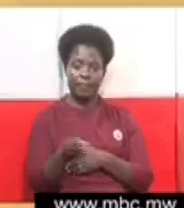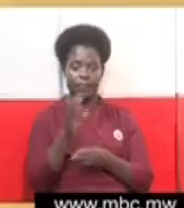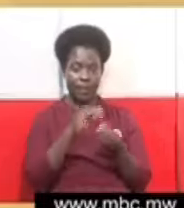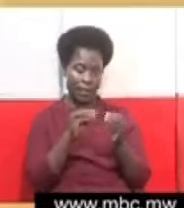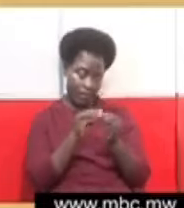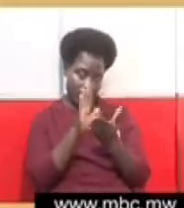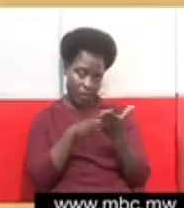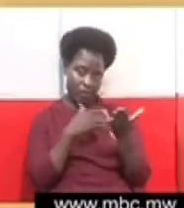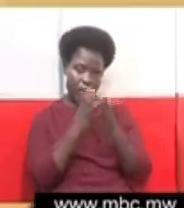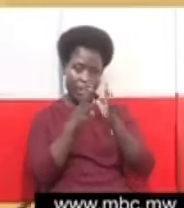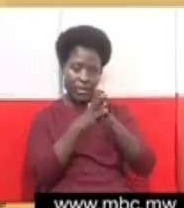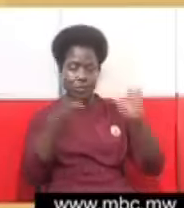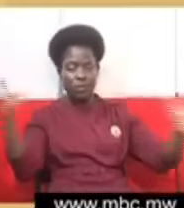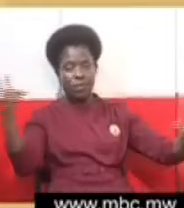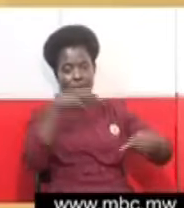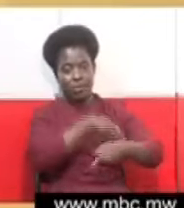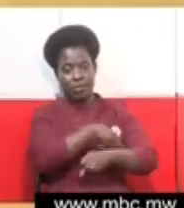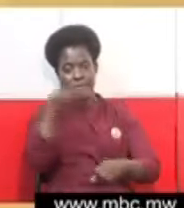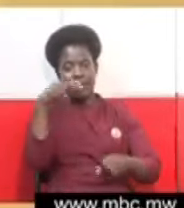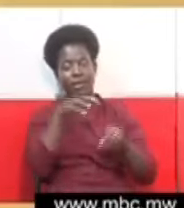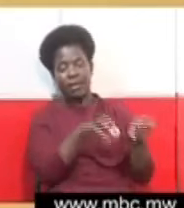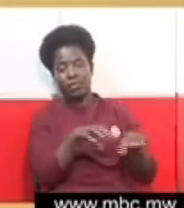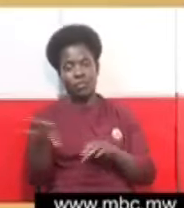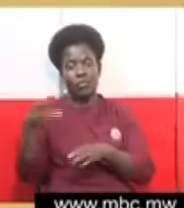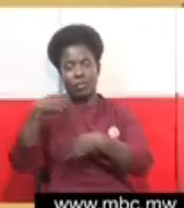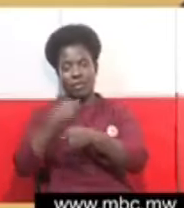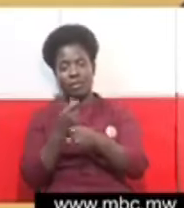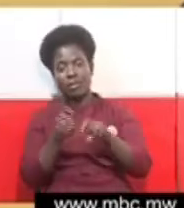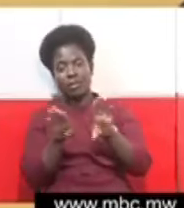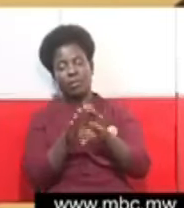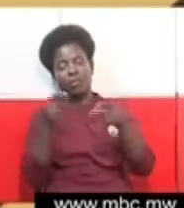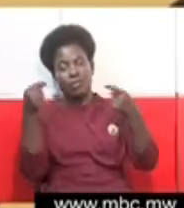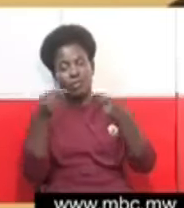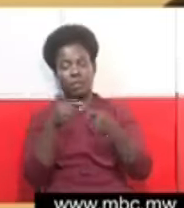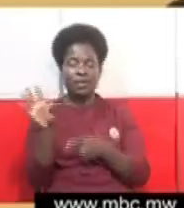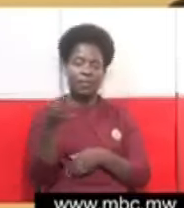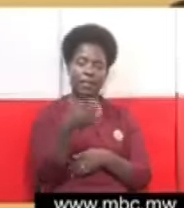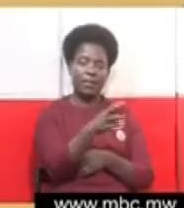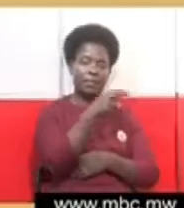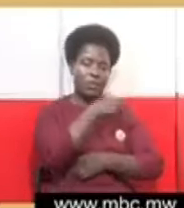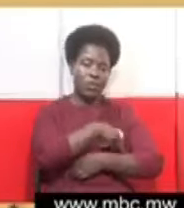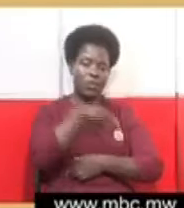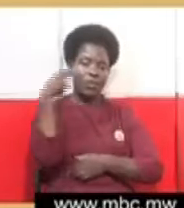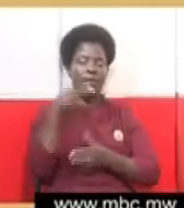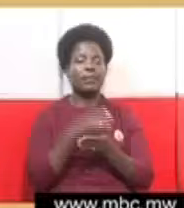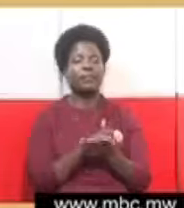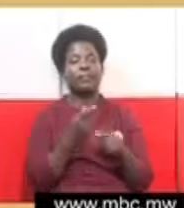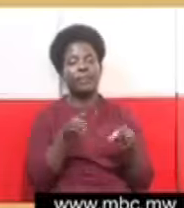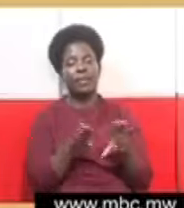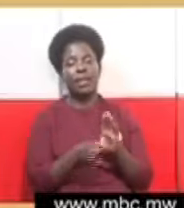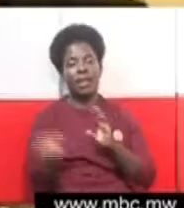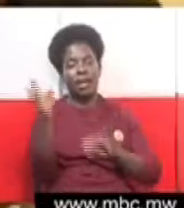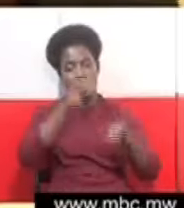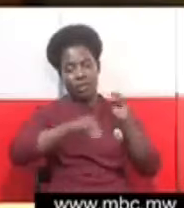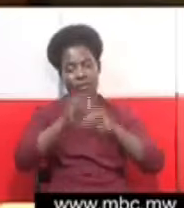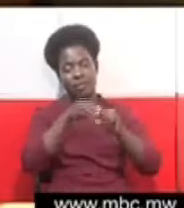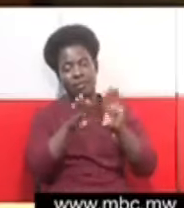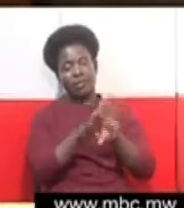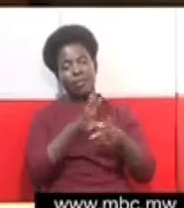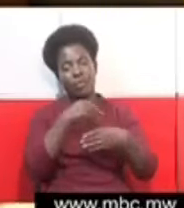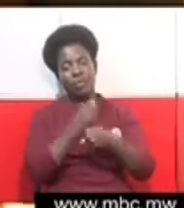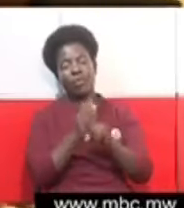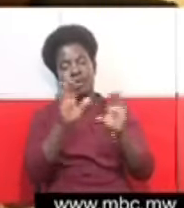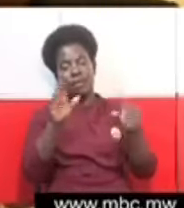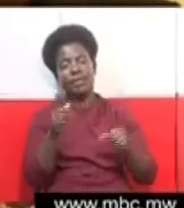kwa umbava obaka tundu wa bungweli komanso kulumikiza madzi mwachinyengo mwazina. A Hanjahanja anaonjezera kuti bungweli lapeza